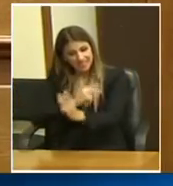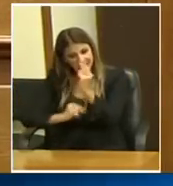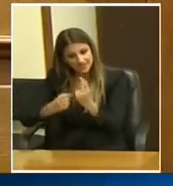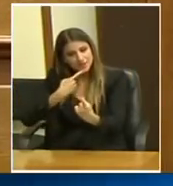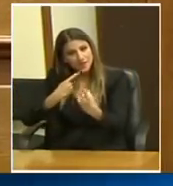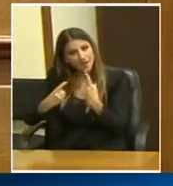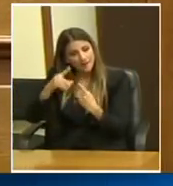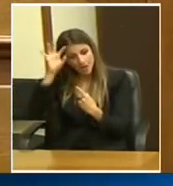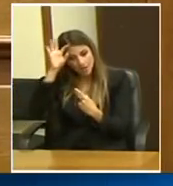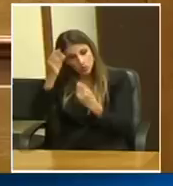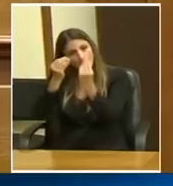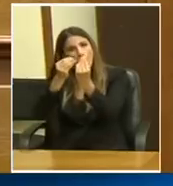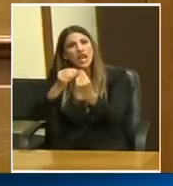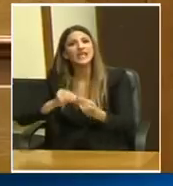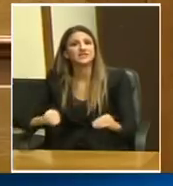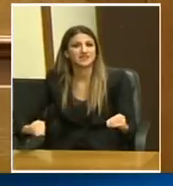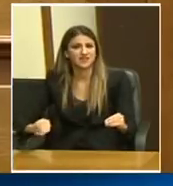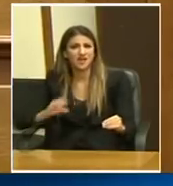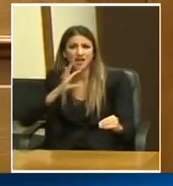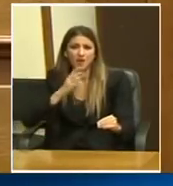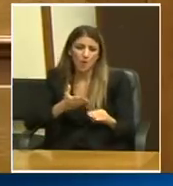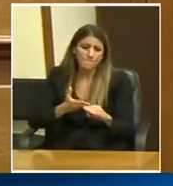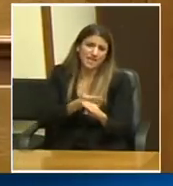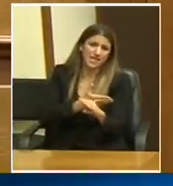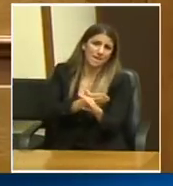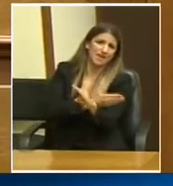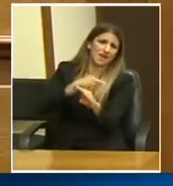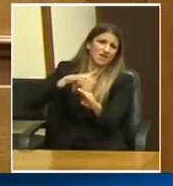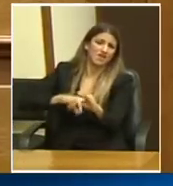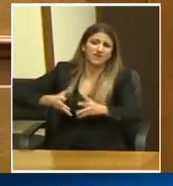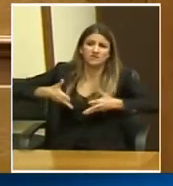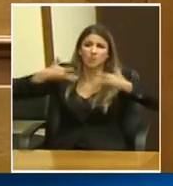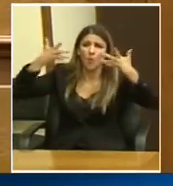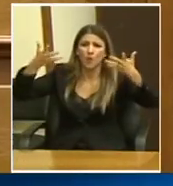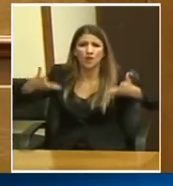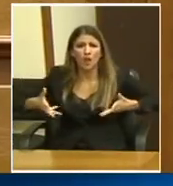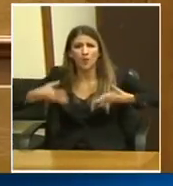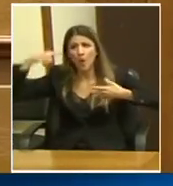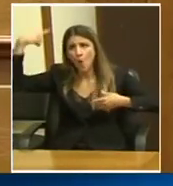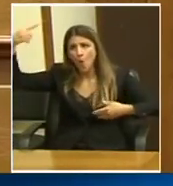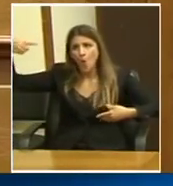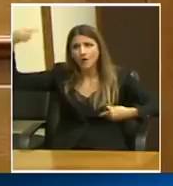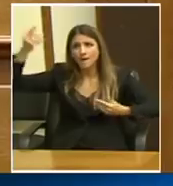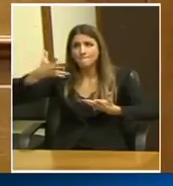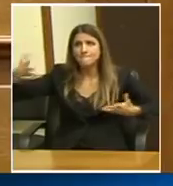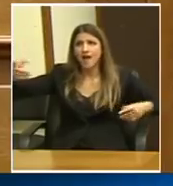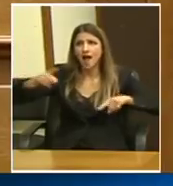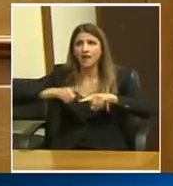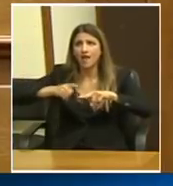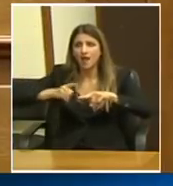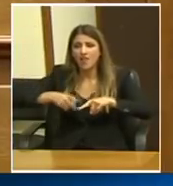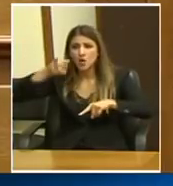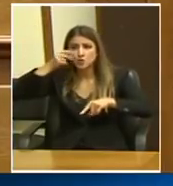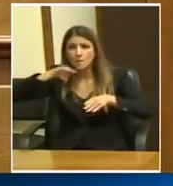της εθνικιστικής έξαρσης και των μεγαλοειδεατισμών, οι οποίες δεν αφορούν